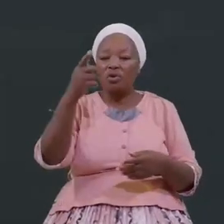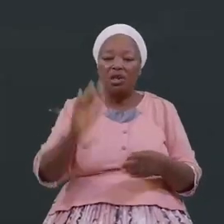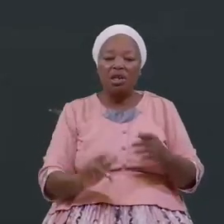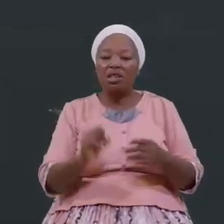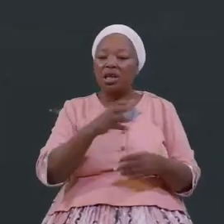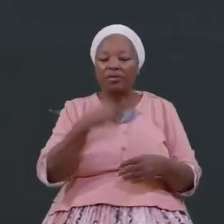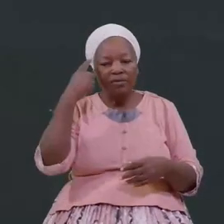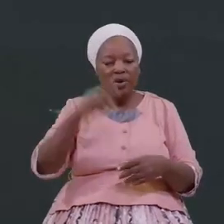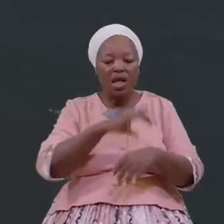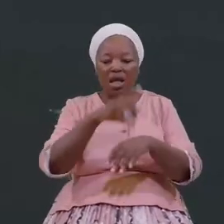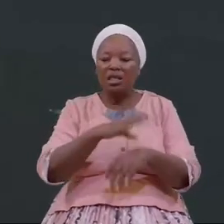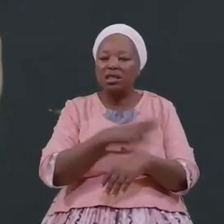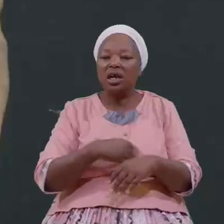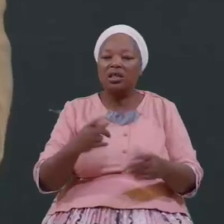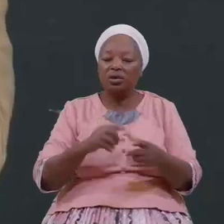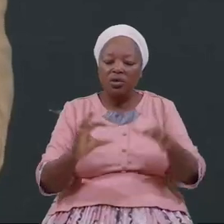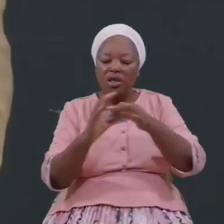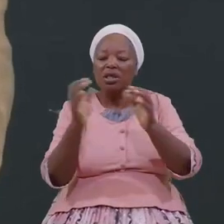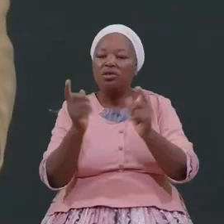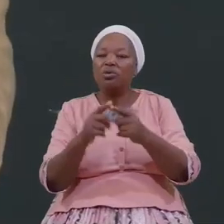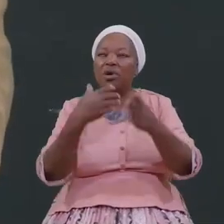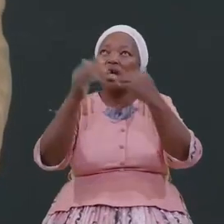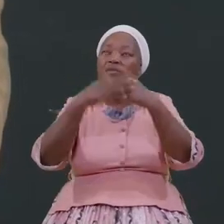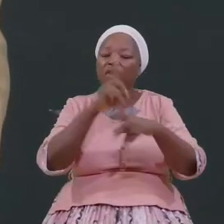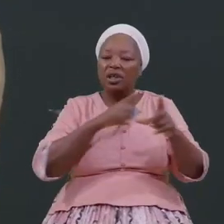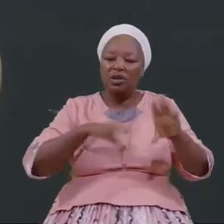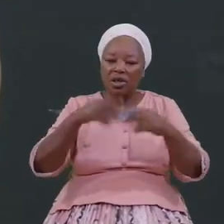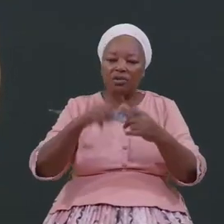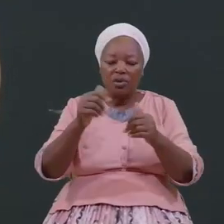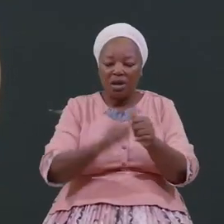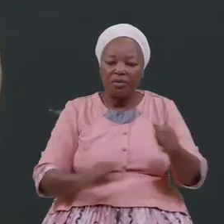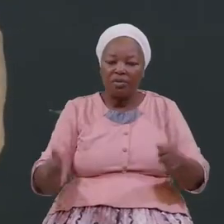ciel, alors le Seigneur vous accordera cela.